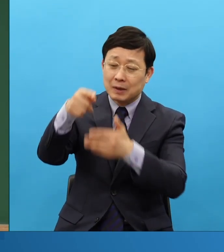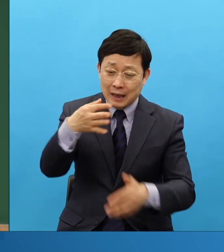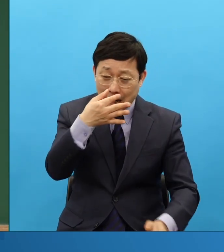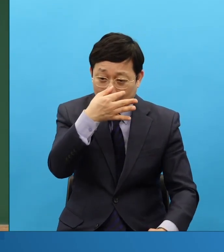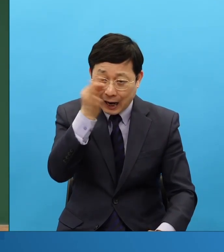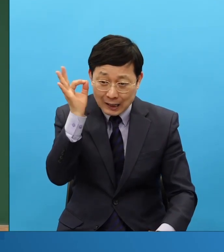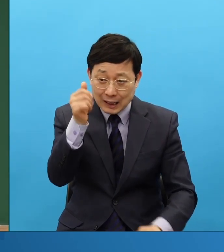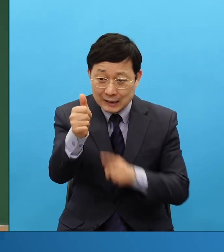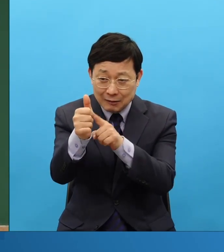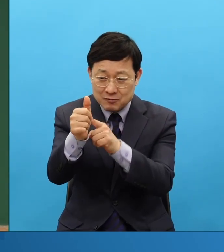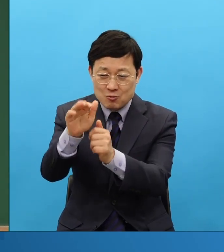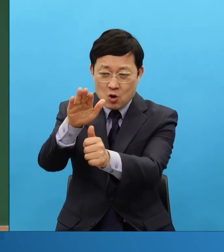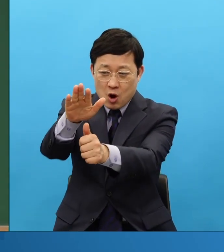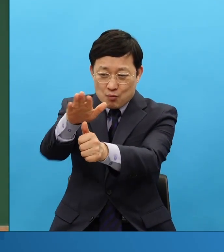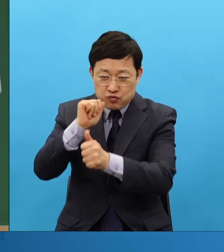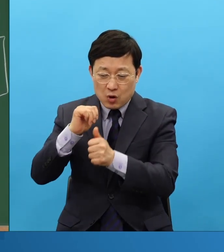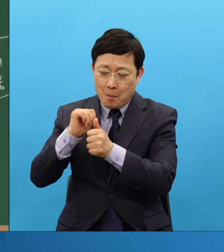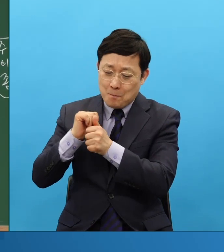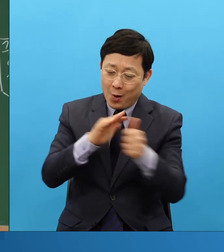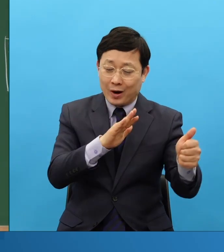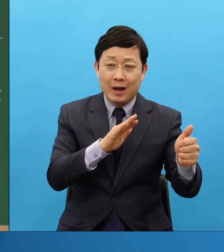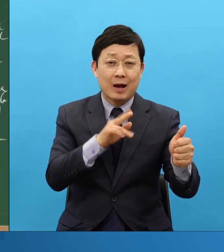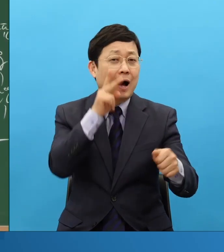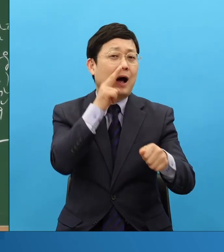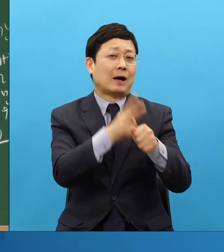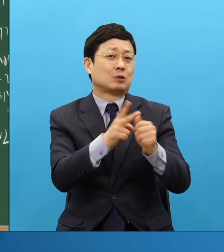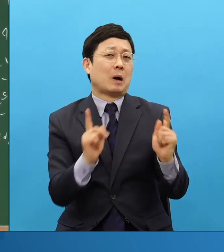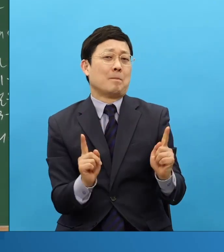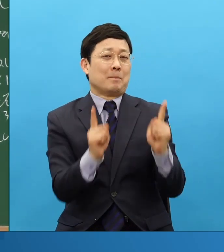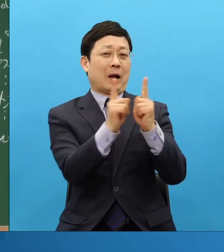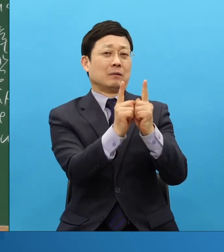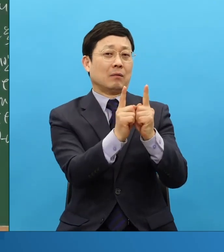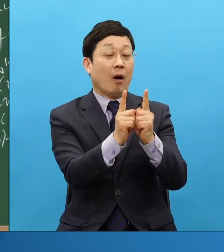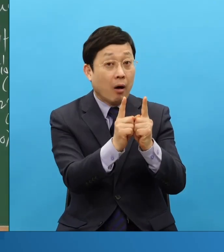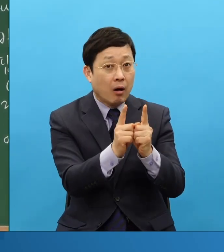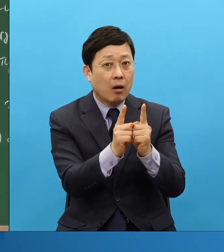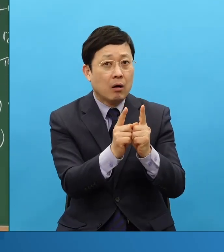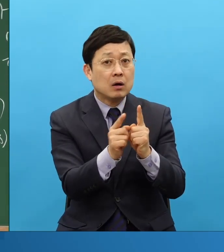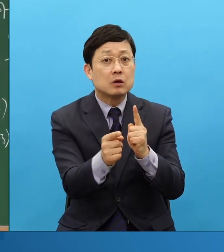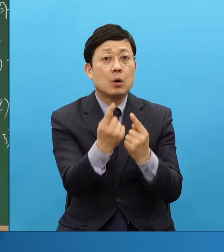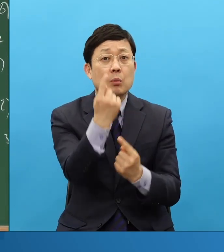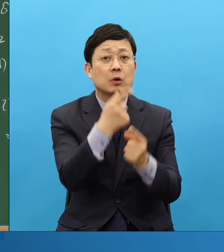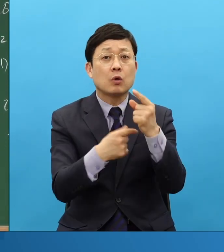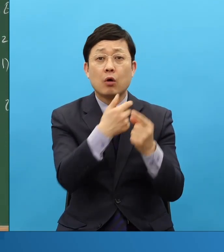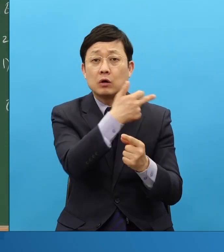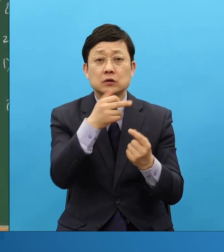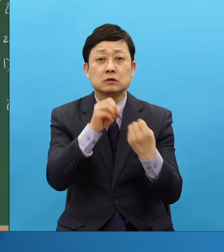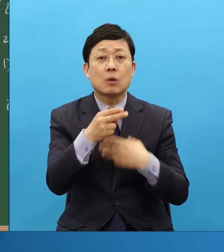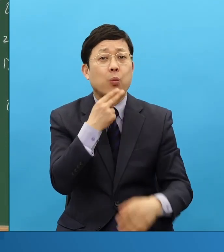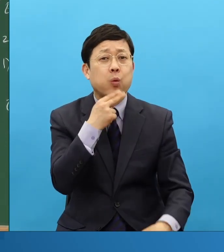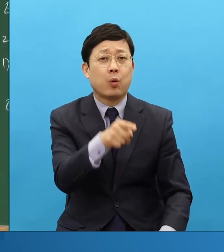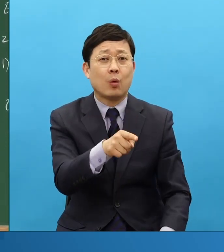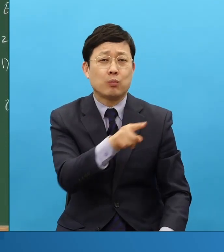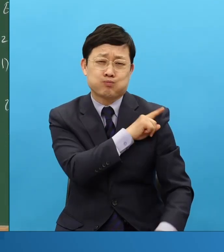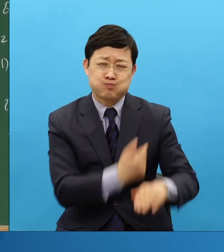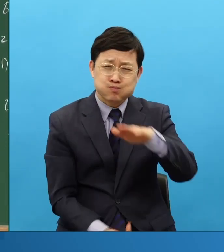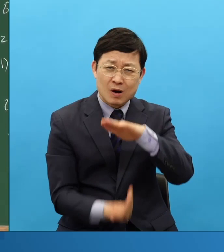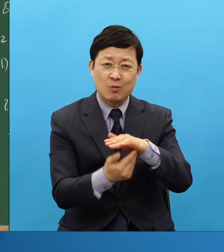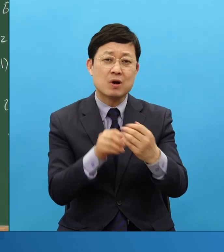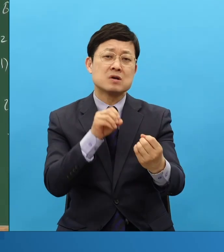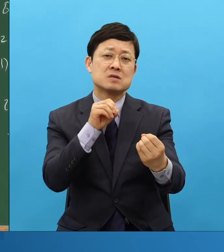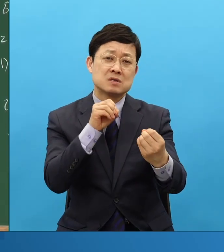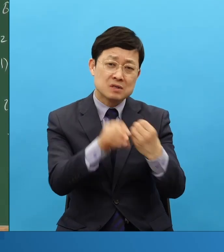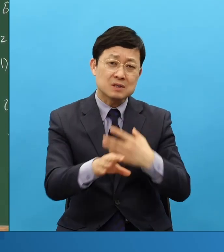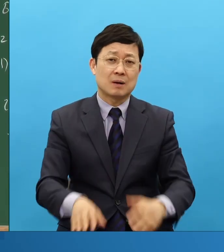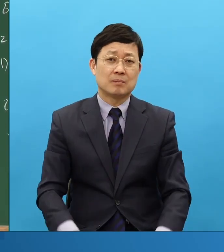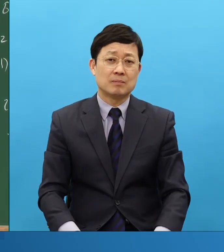this tremendous work, God calls the individual. 그 엄청난 Ananias. 겁니다. 이거. 이보다 더 큰 응답이 어디 있습니까? Now, what kind of other answers like this? 우리 이거 볼 줄은 몰라요. But we're